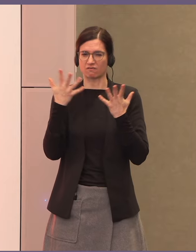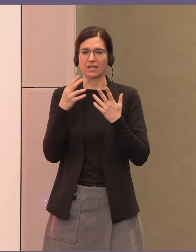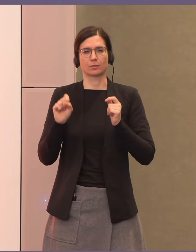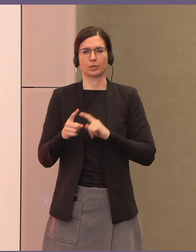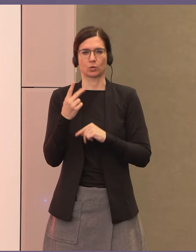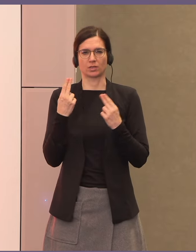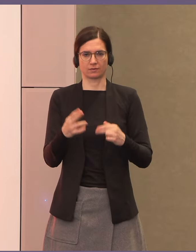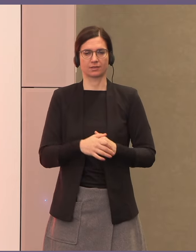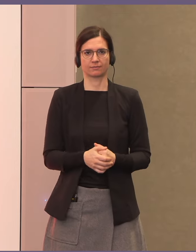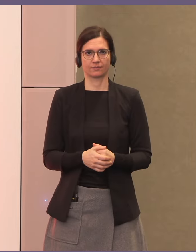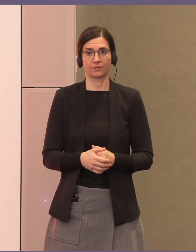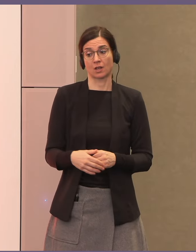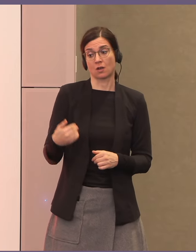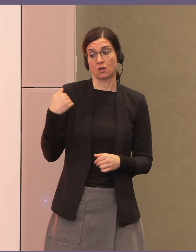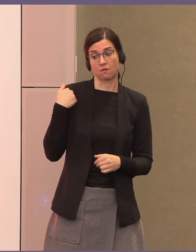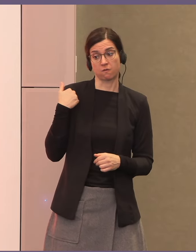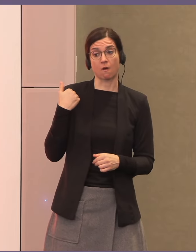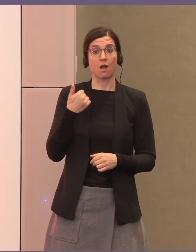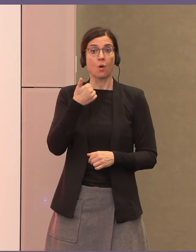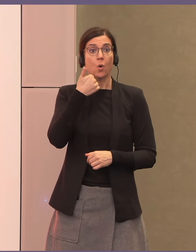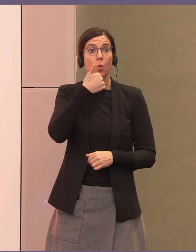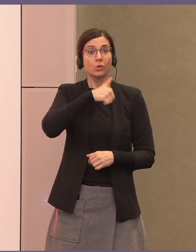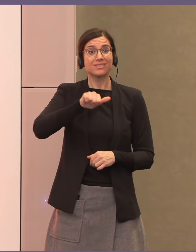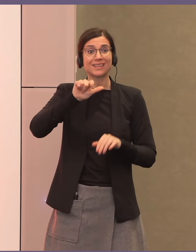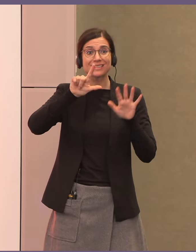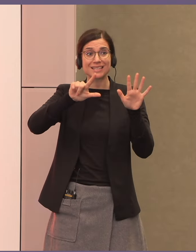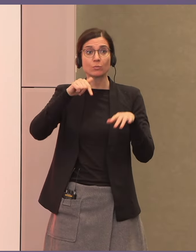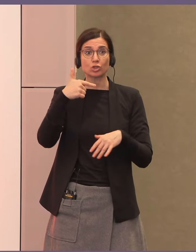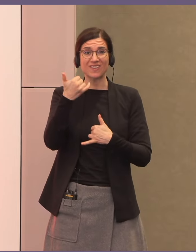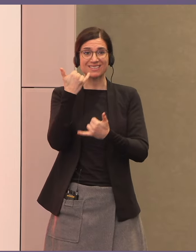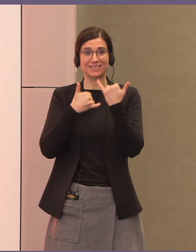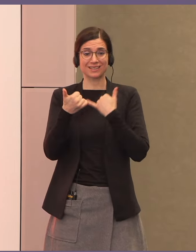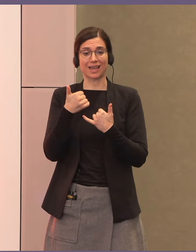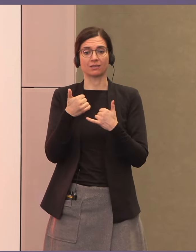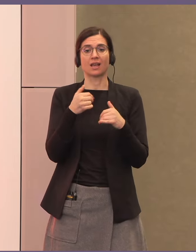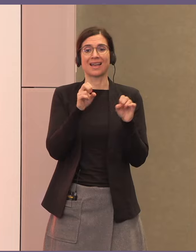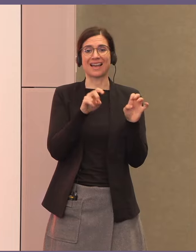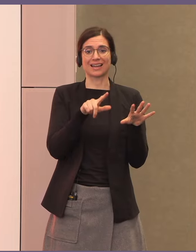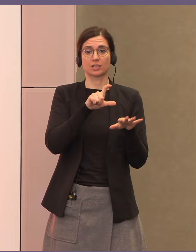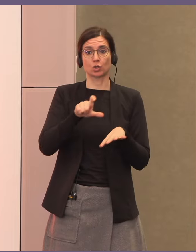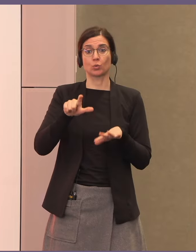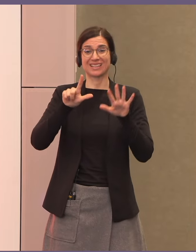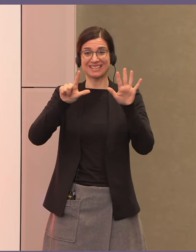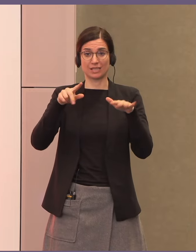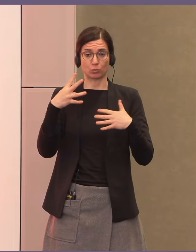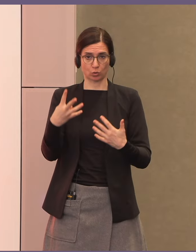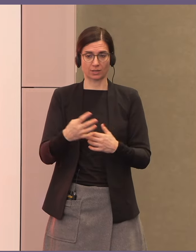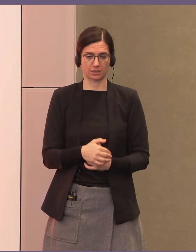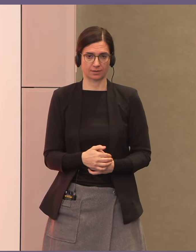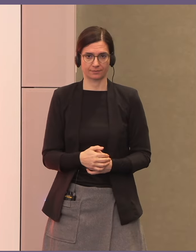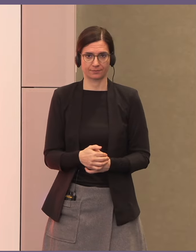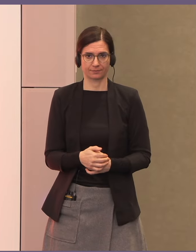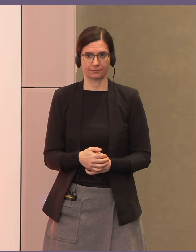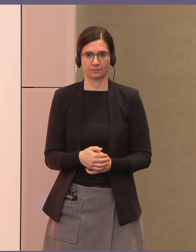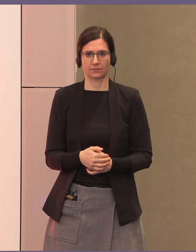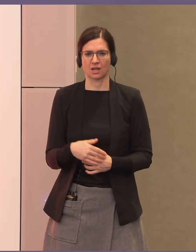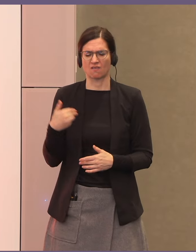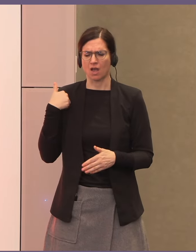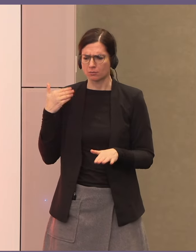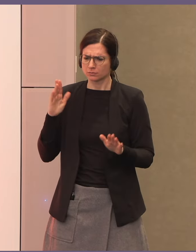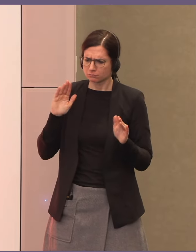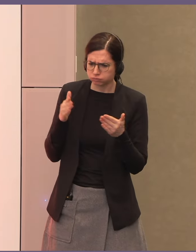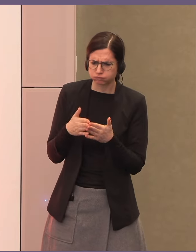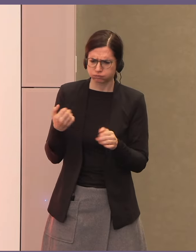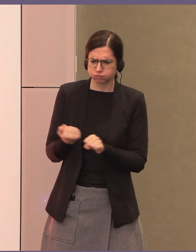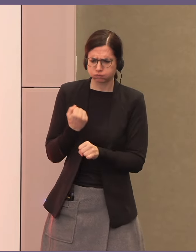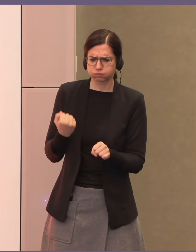dem, was vor 127 Jahren geschah, also 1897. Nach intensiven Bemühungen, und ich denke, es ist